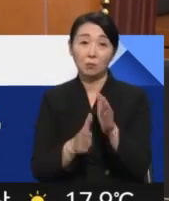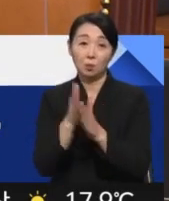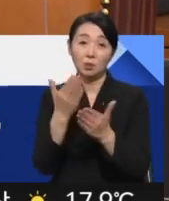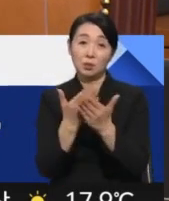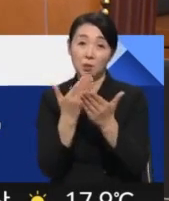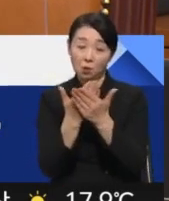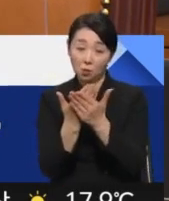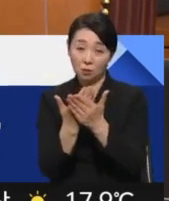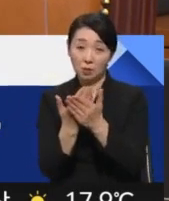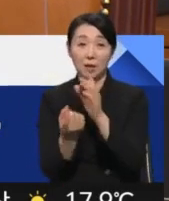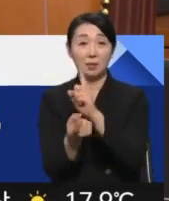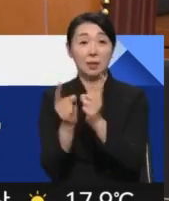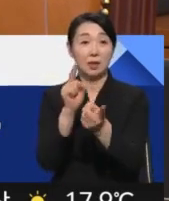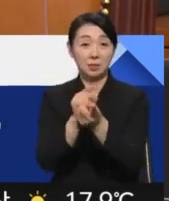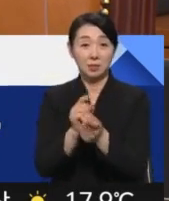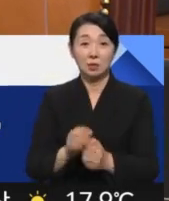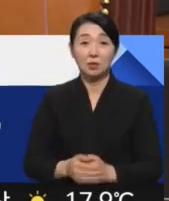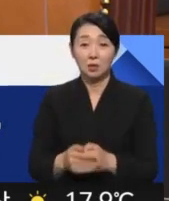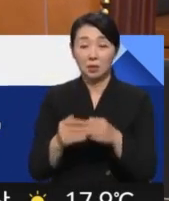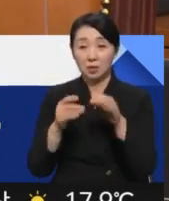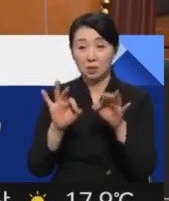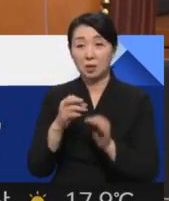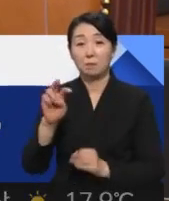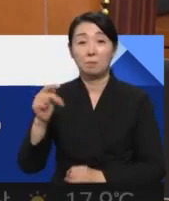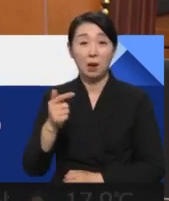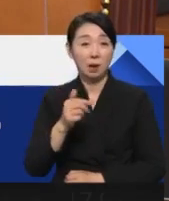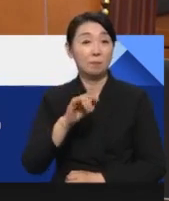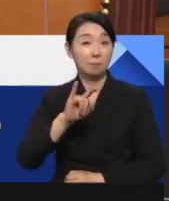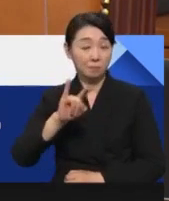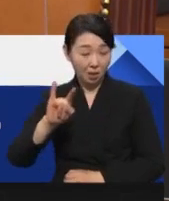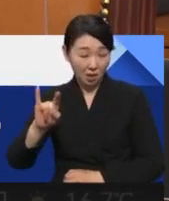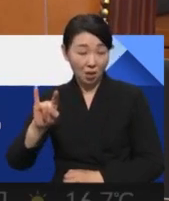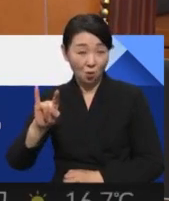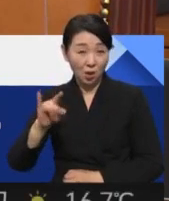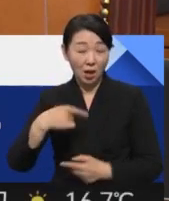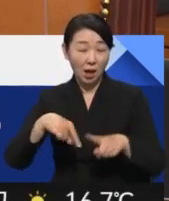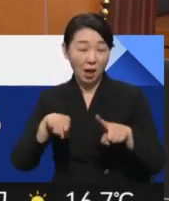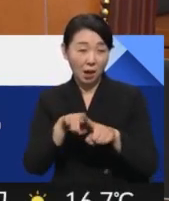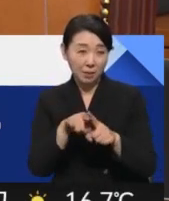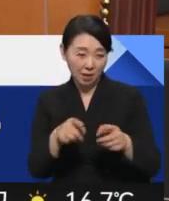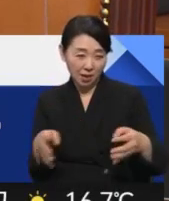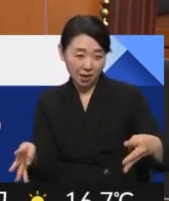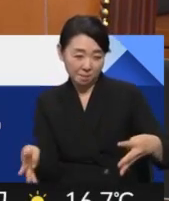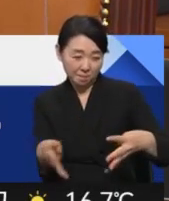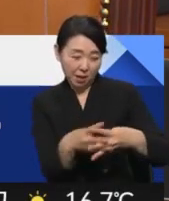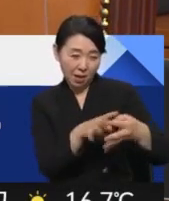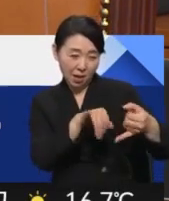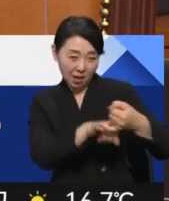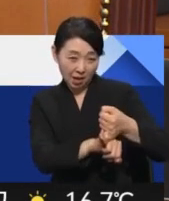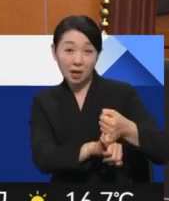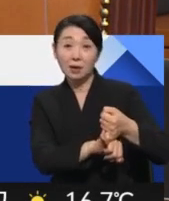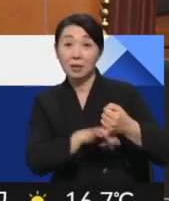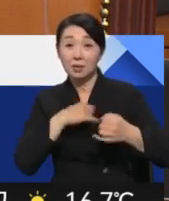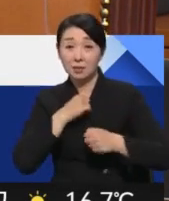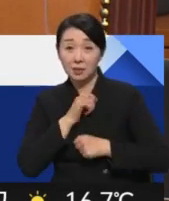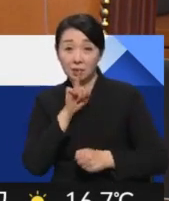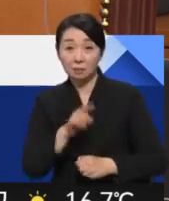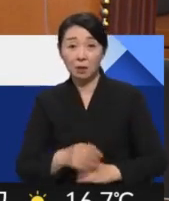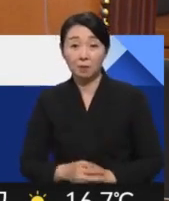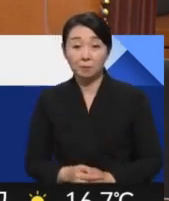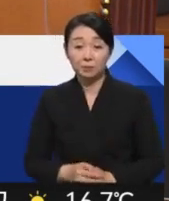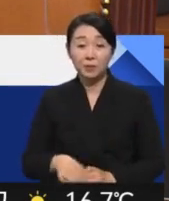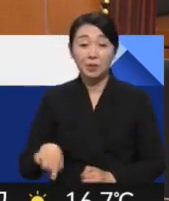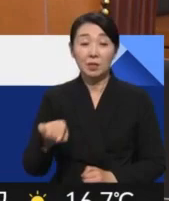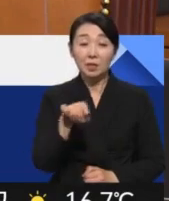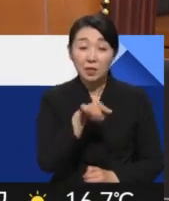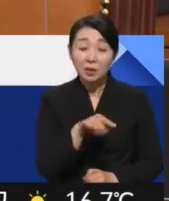권한대응, 김만배, 머니투데이 부국장, 도원규를 하고 끝까지 비밀을 지키자고 결의를 합니다. 이분들이 펀드를 만들고